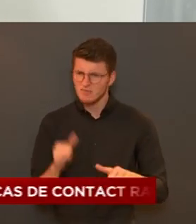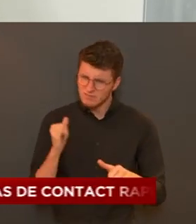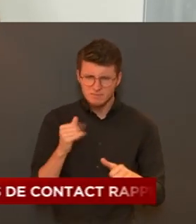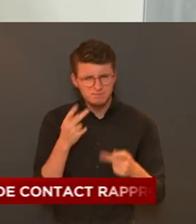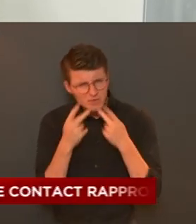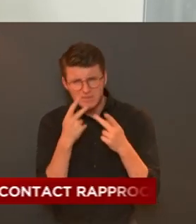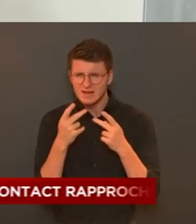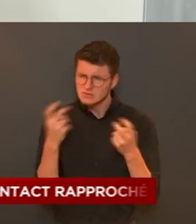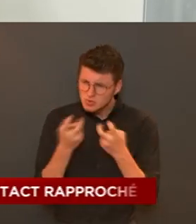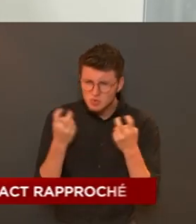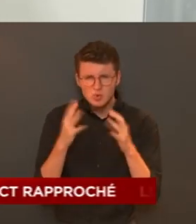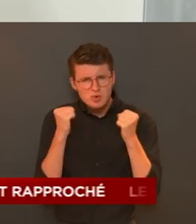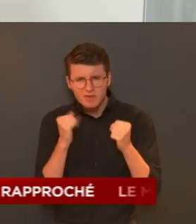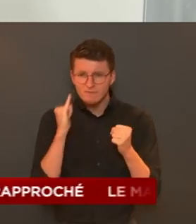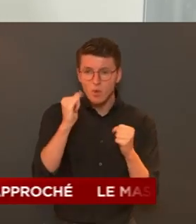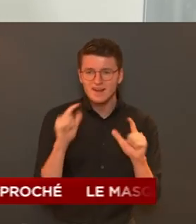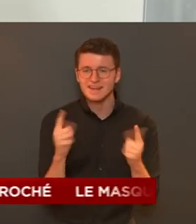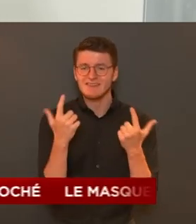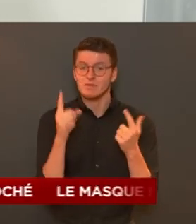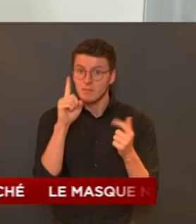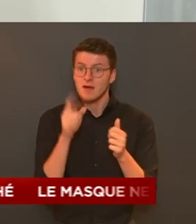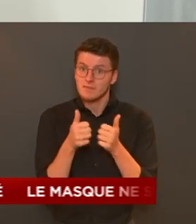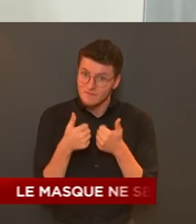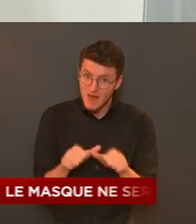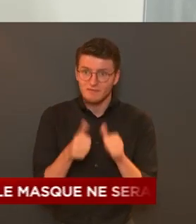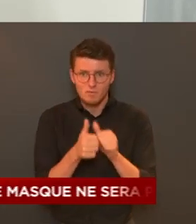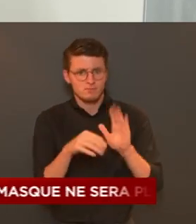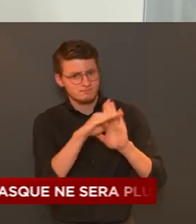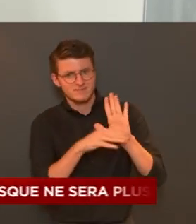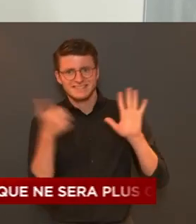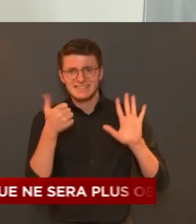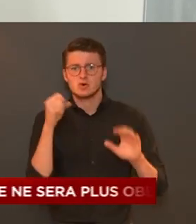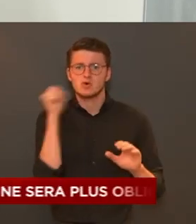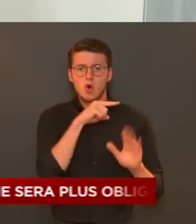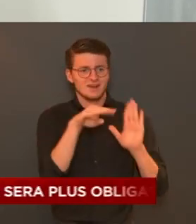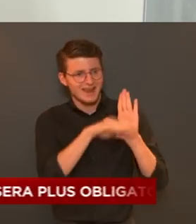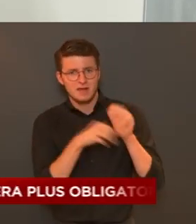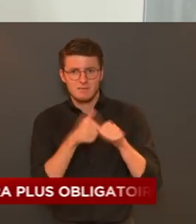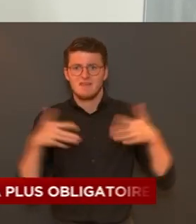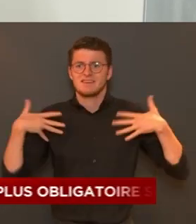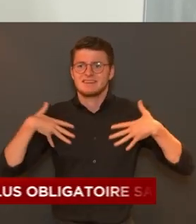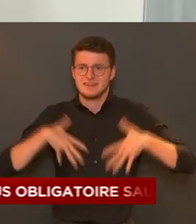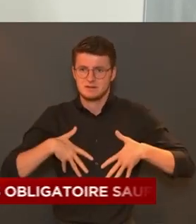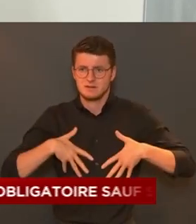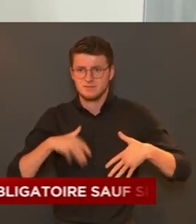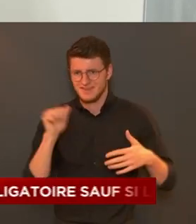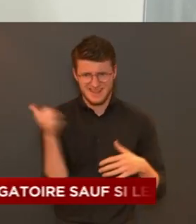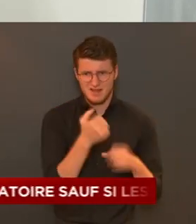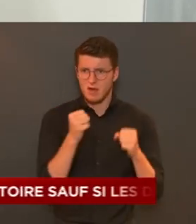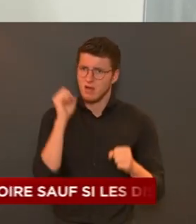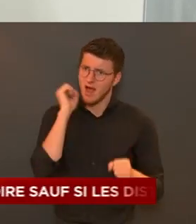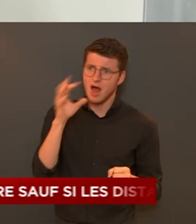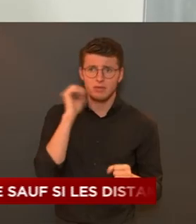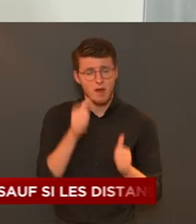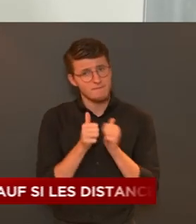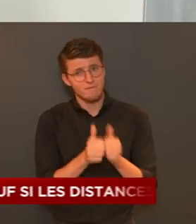façon de bien vivre avec ces 6 règles d'or. Des règles d'or qui nous accompagnent tous les jours, que nous